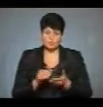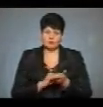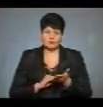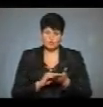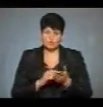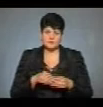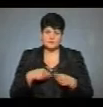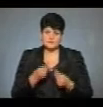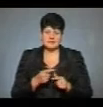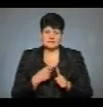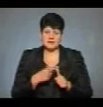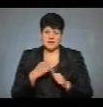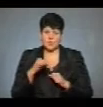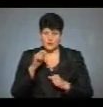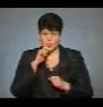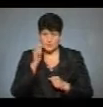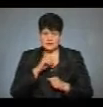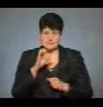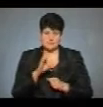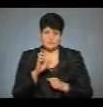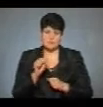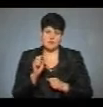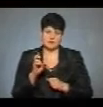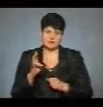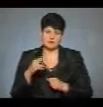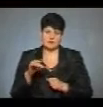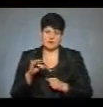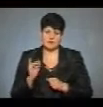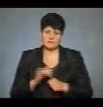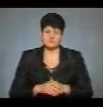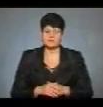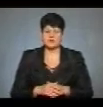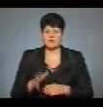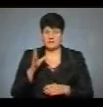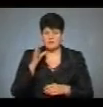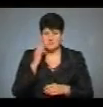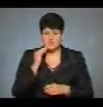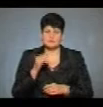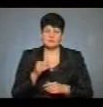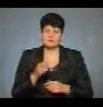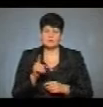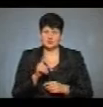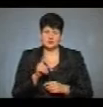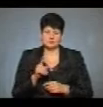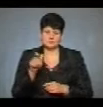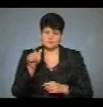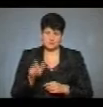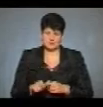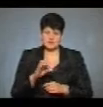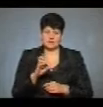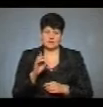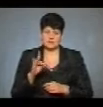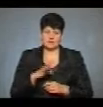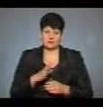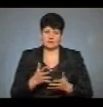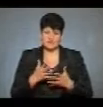повторно присвоїти звання Героя України Степану Бандері. Вважаємо, що героїзм Степана Бандери має бути визнаний на найвищому державному рівні.